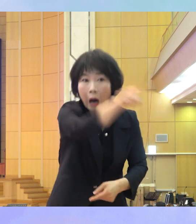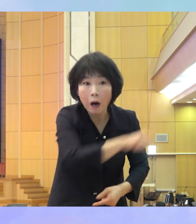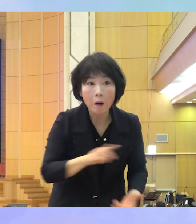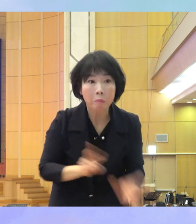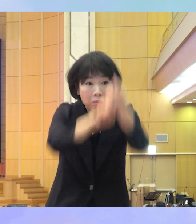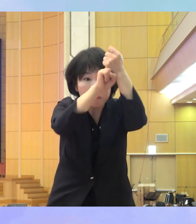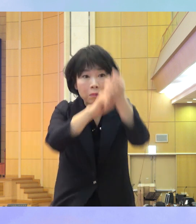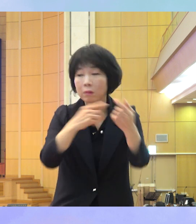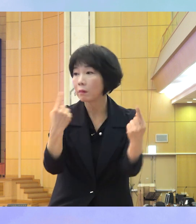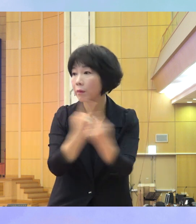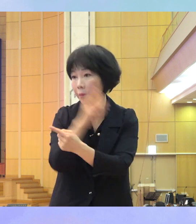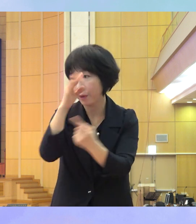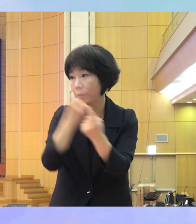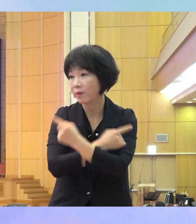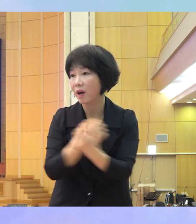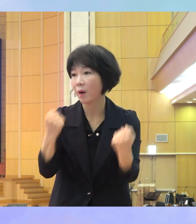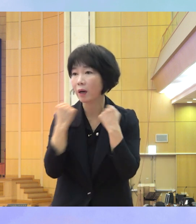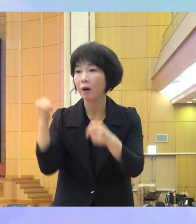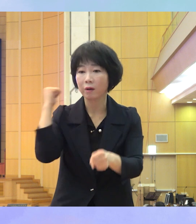나을 거다.